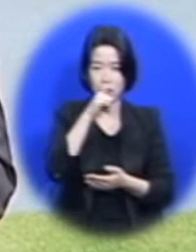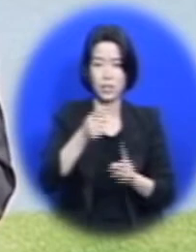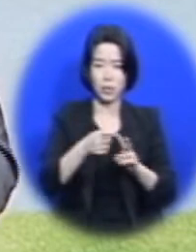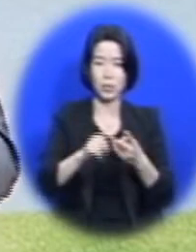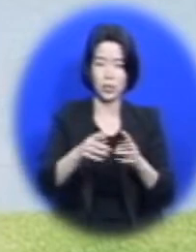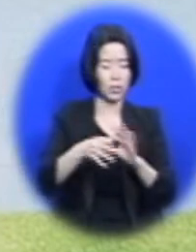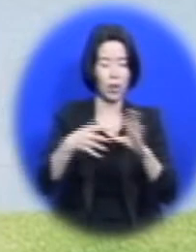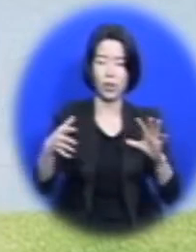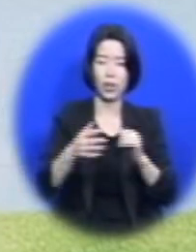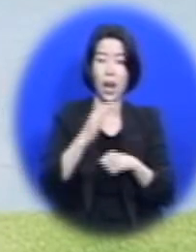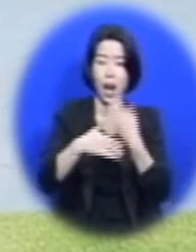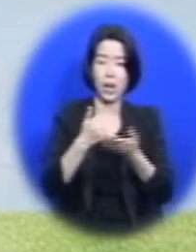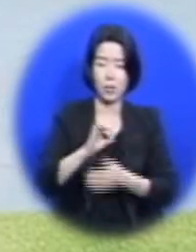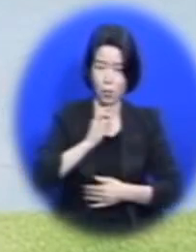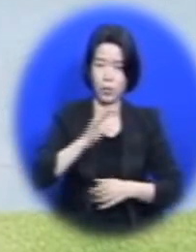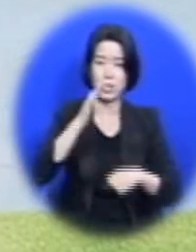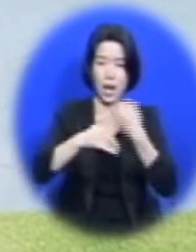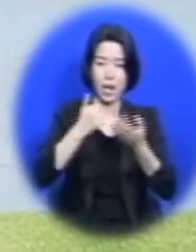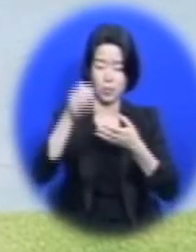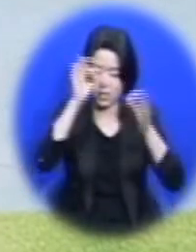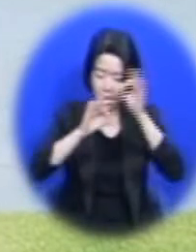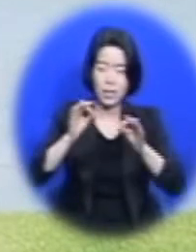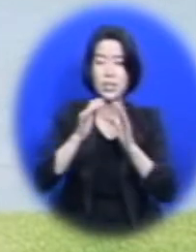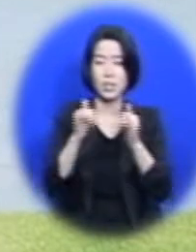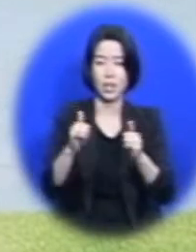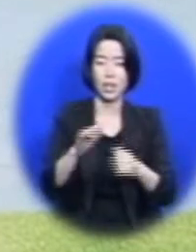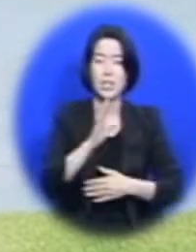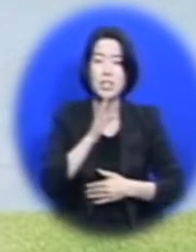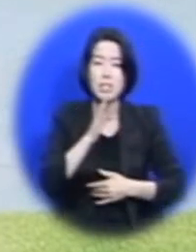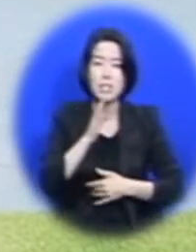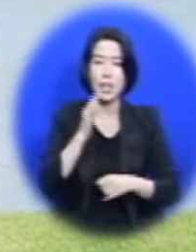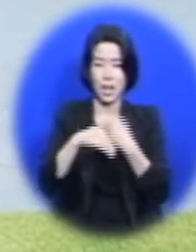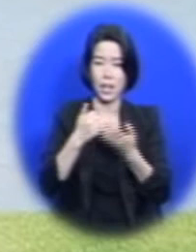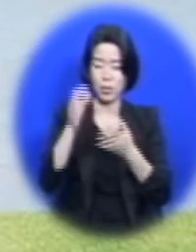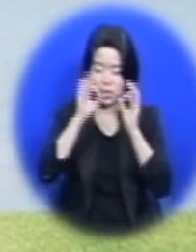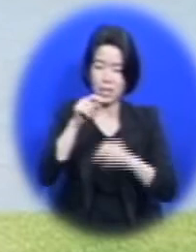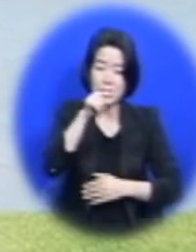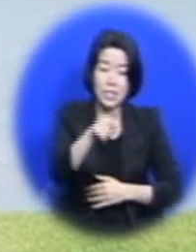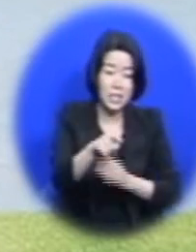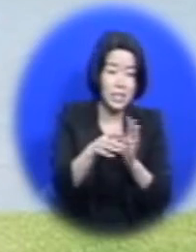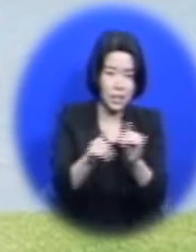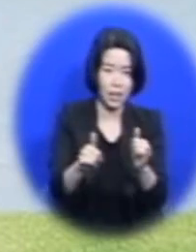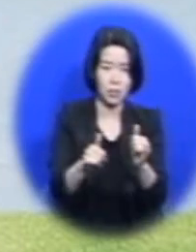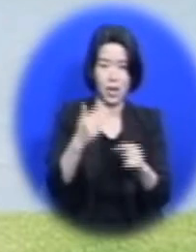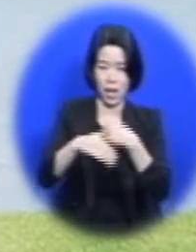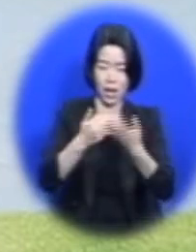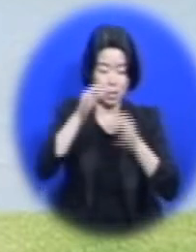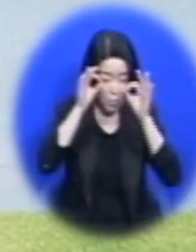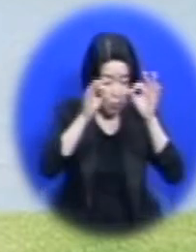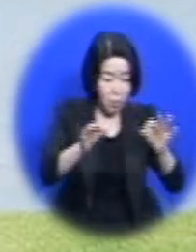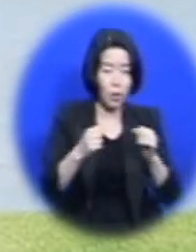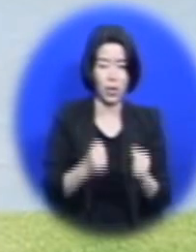없습니다. 하나님은 오직 하나님을 찾는 사람, 진짜 하나님을 찾는 그 사람을 하나님께서 보고